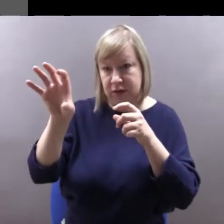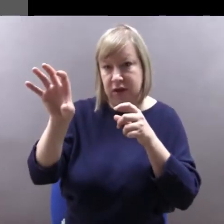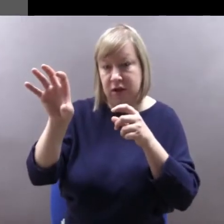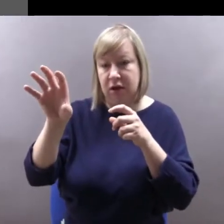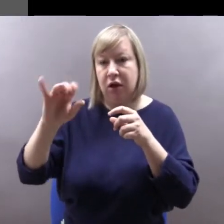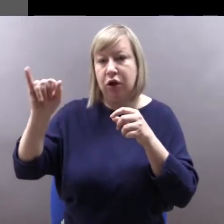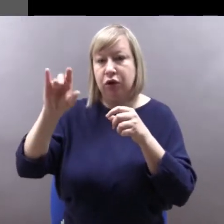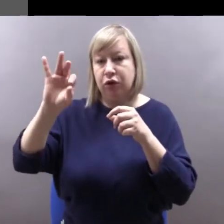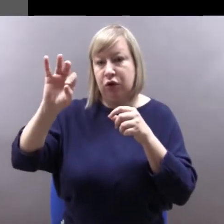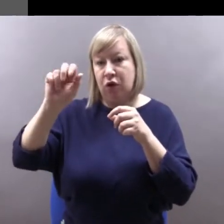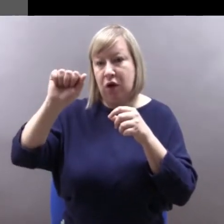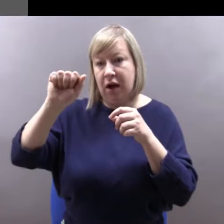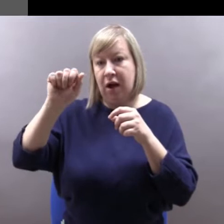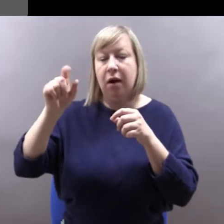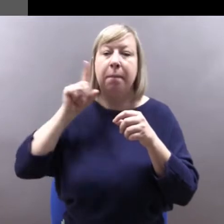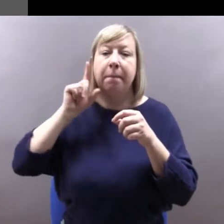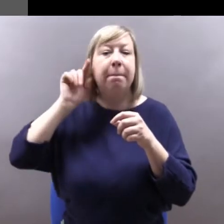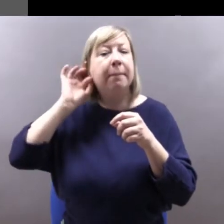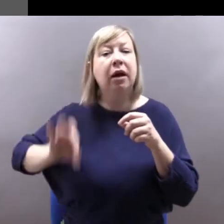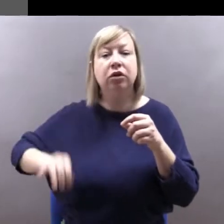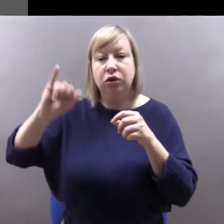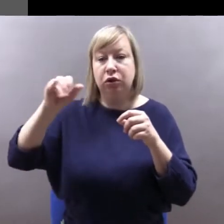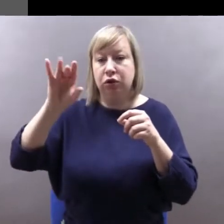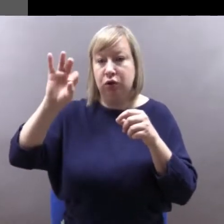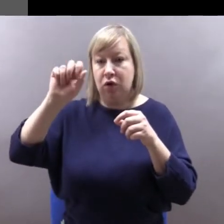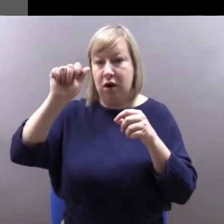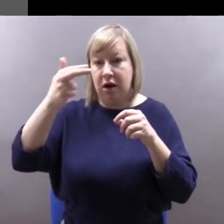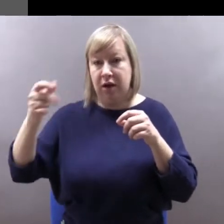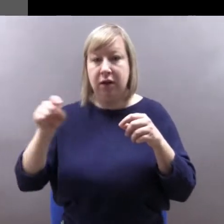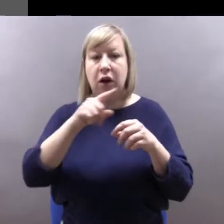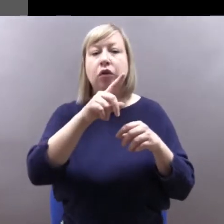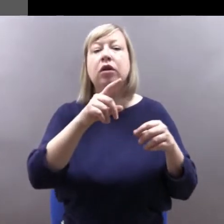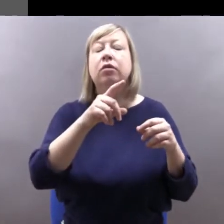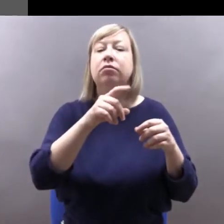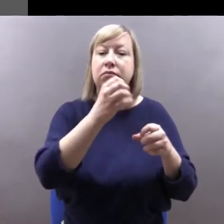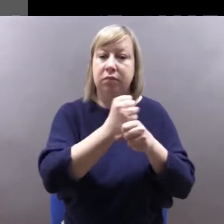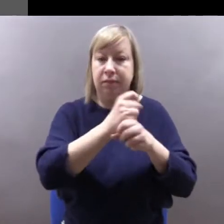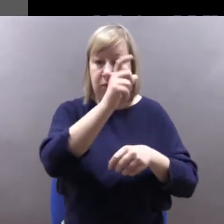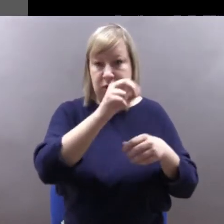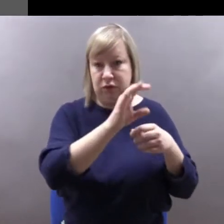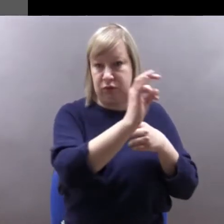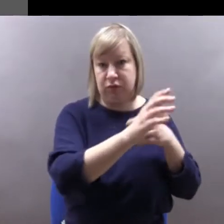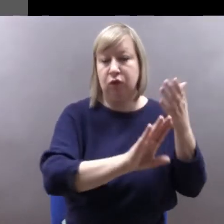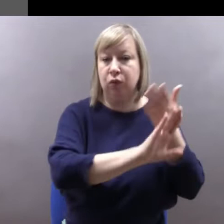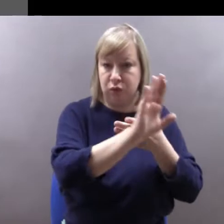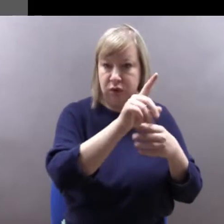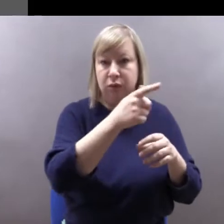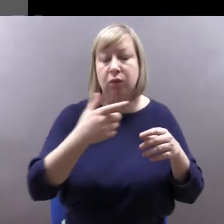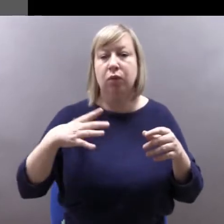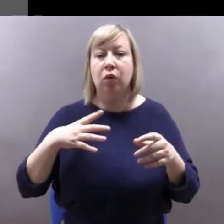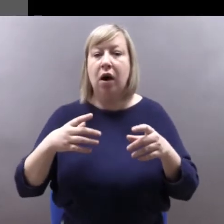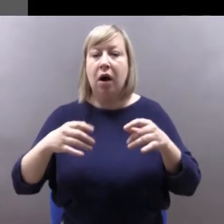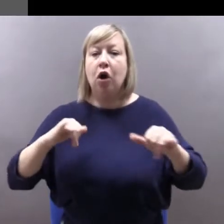też projektantką, jest architektką i była takim strażnikiem